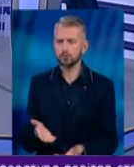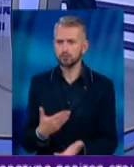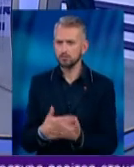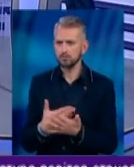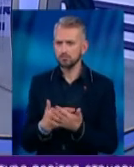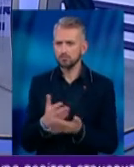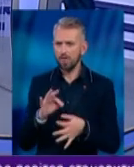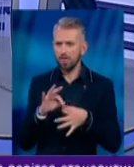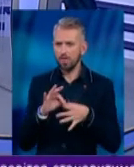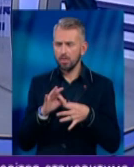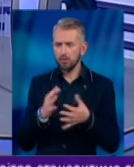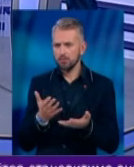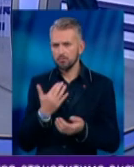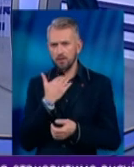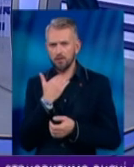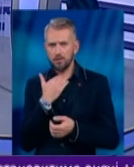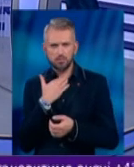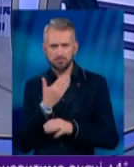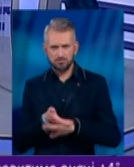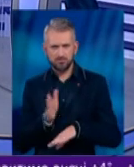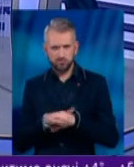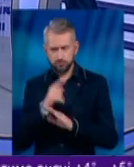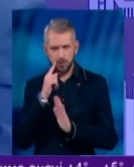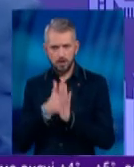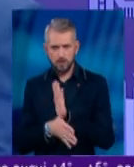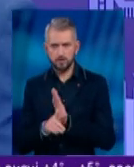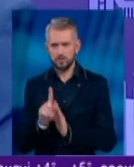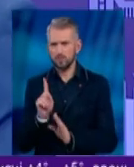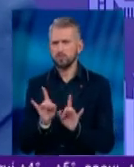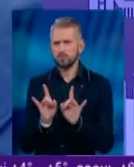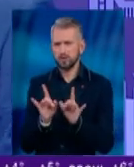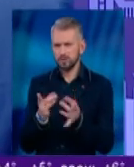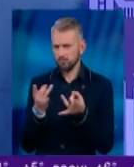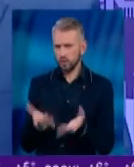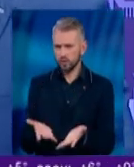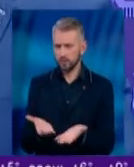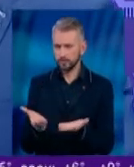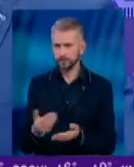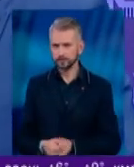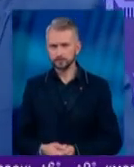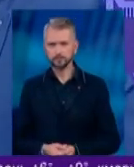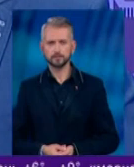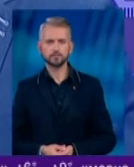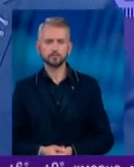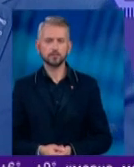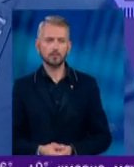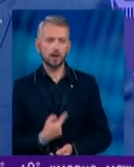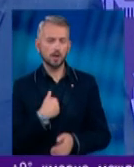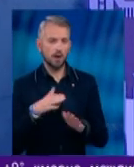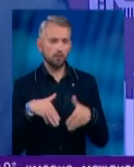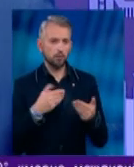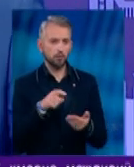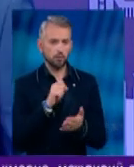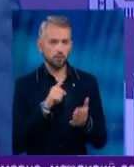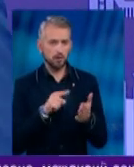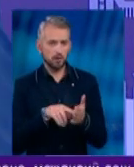складне, певним чином, словосполучення, але якщо пояснити його простими речами. Пане Андрію, прошу, будь ласка. Ну, я пропоную цьому